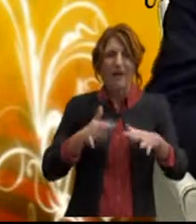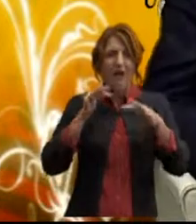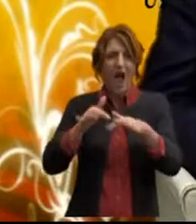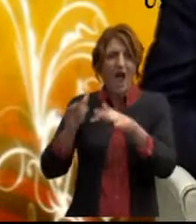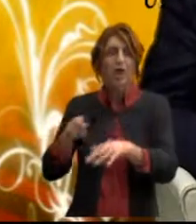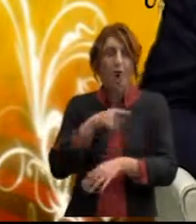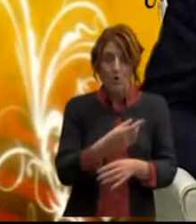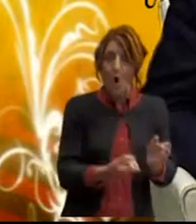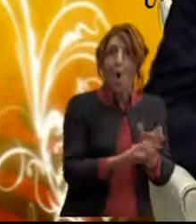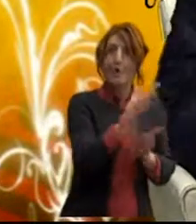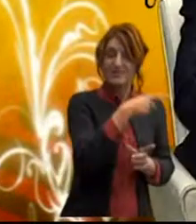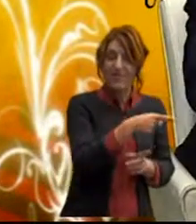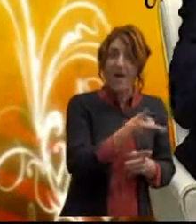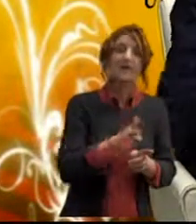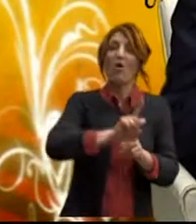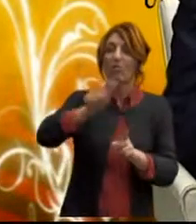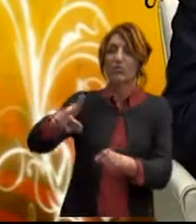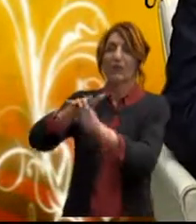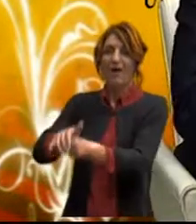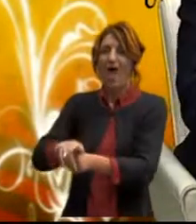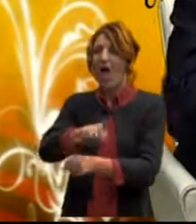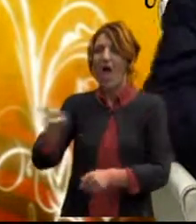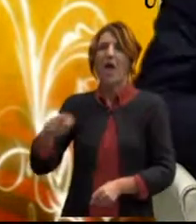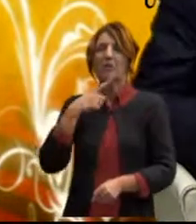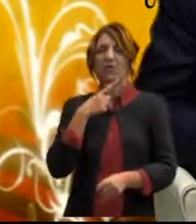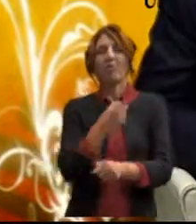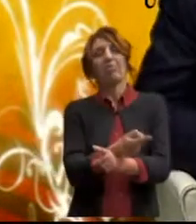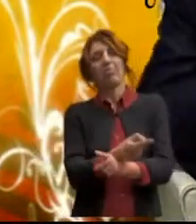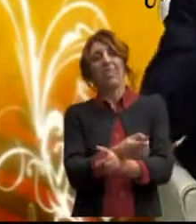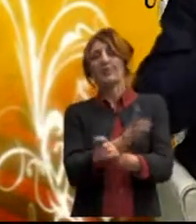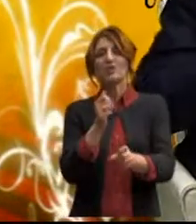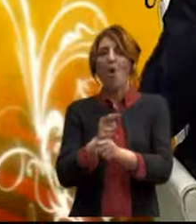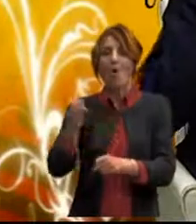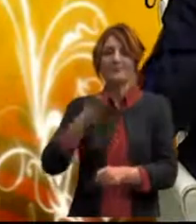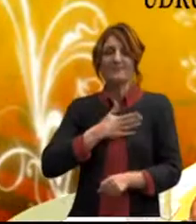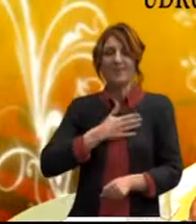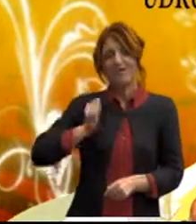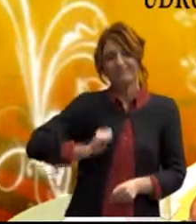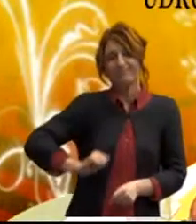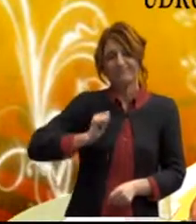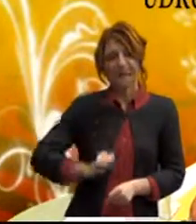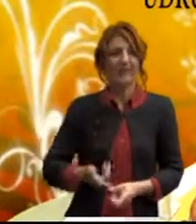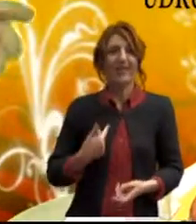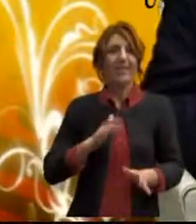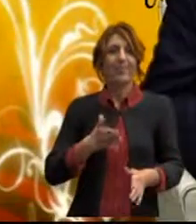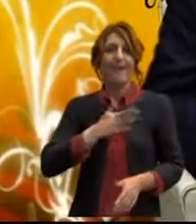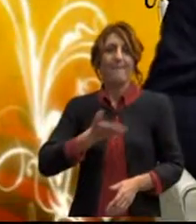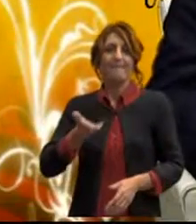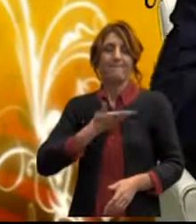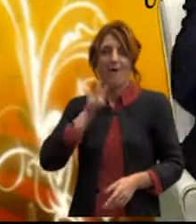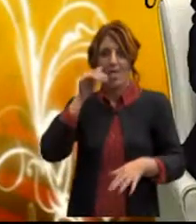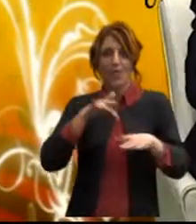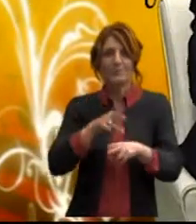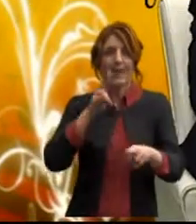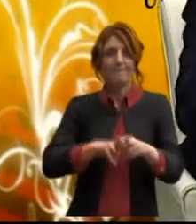svoja ljudska prava na račun drugih. Oni pasivni, to su oni koji pate. uskraćuju sebi ljudska prava, daju drugima da su